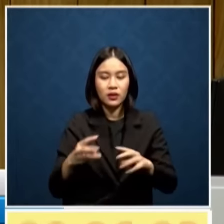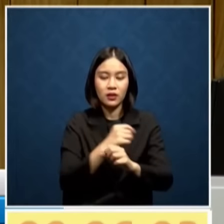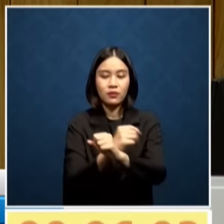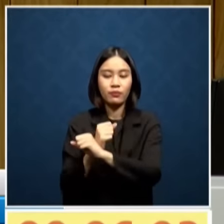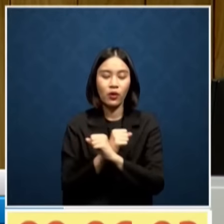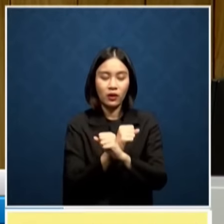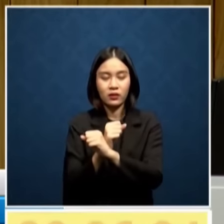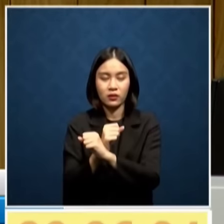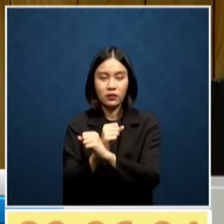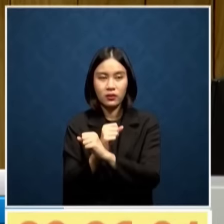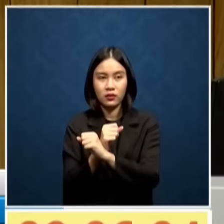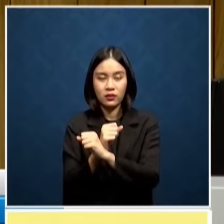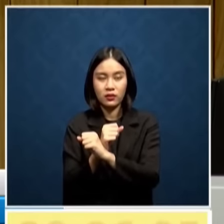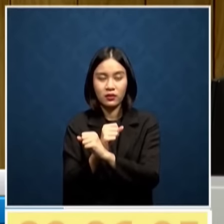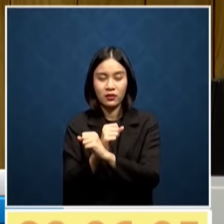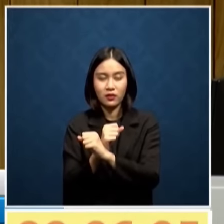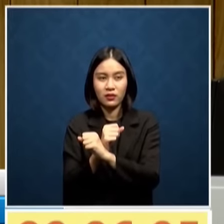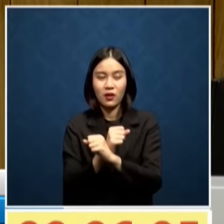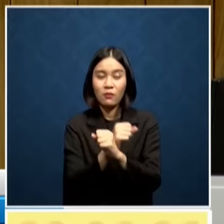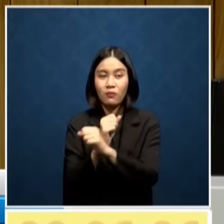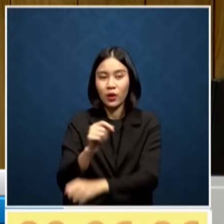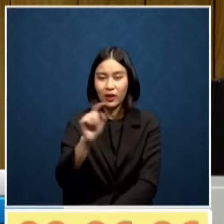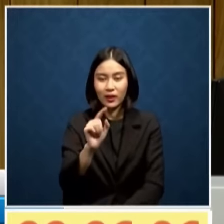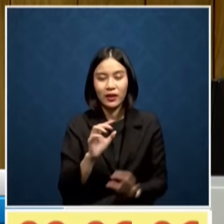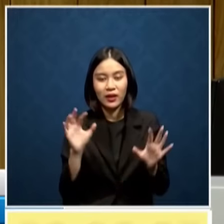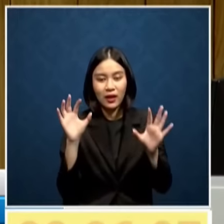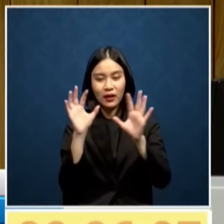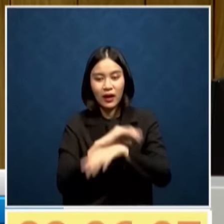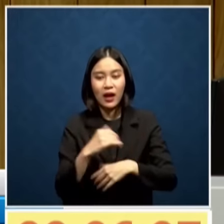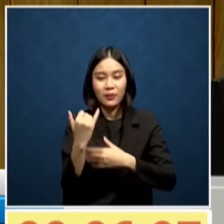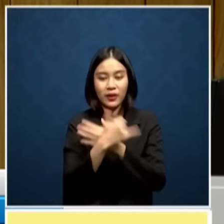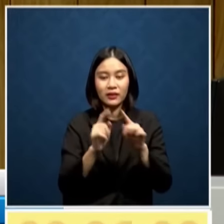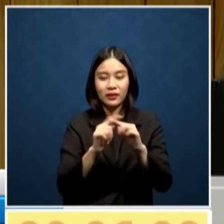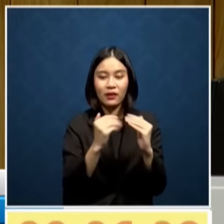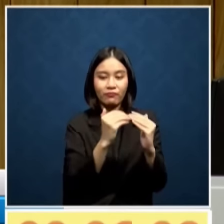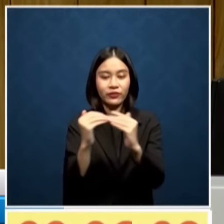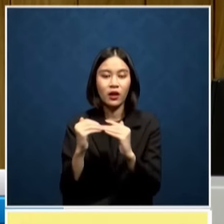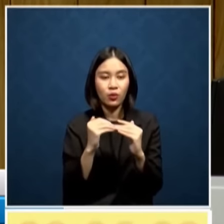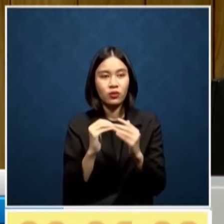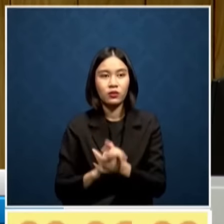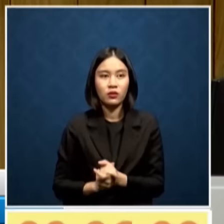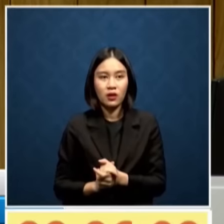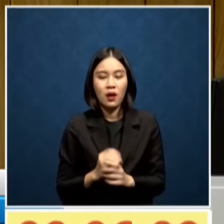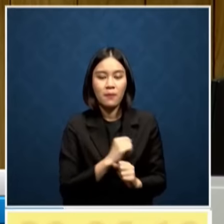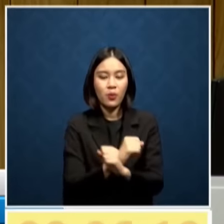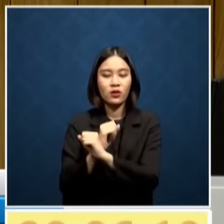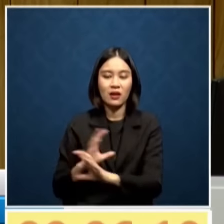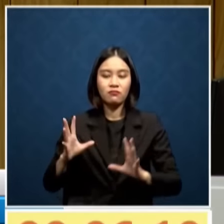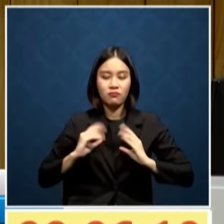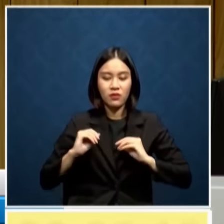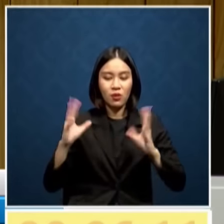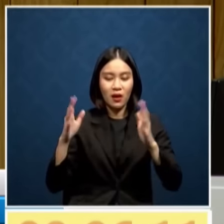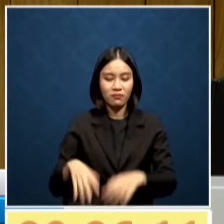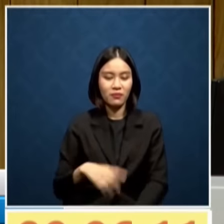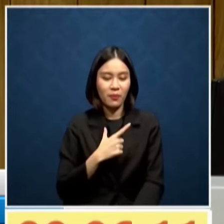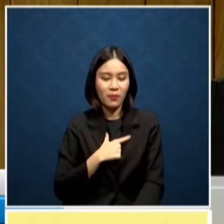ก็ต้องป้องกันในการที่จะทำให้เหมือนกับทุกประเทศเท่ากันไม่ใช่ว่าเราจะไปกีดกันเขาหรือให้ความรู้สึกว่า